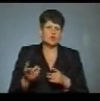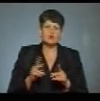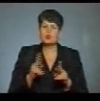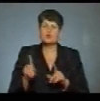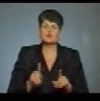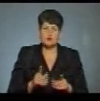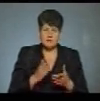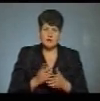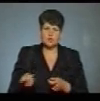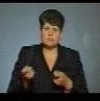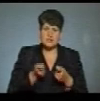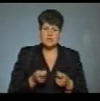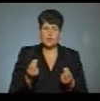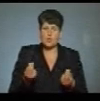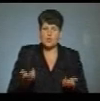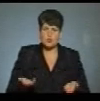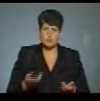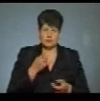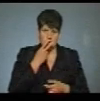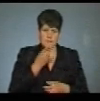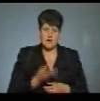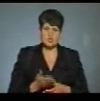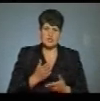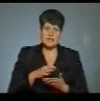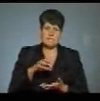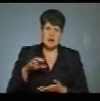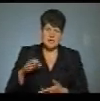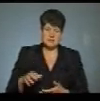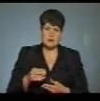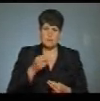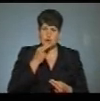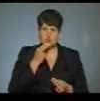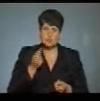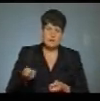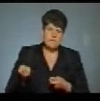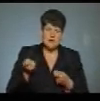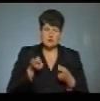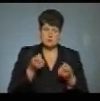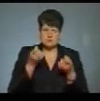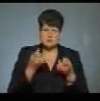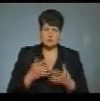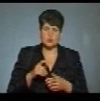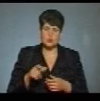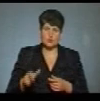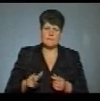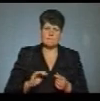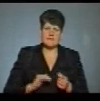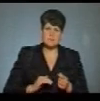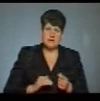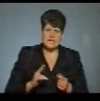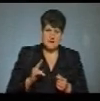мав, то приносив кошти. Ну, тут, ви бачите, є і паски. Продукти зносили звичайні люди, підприємці,